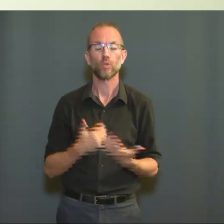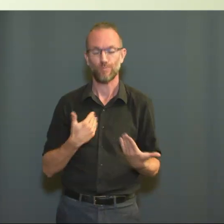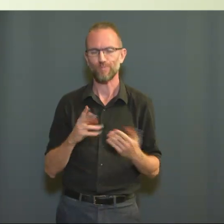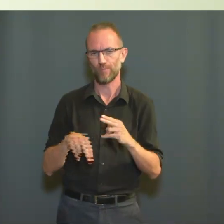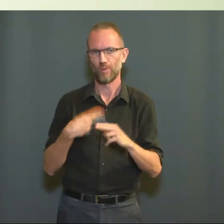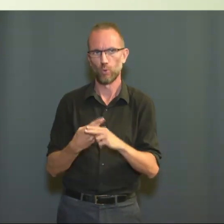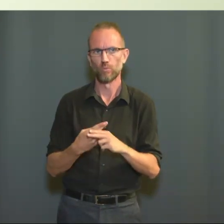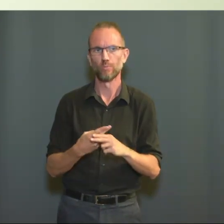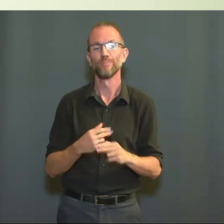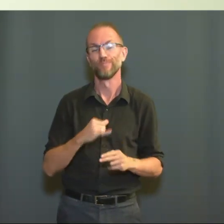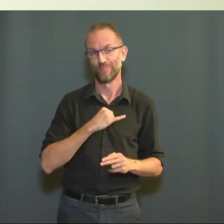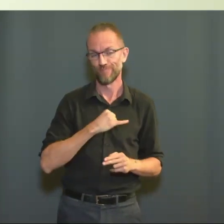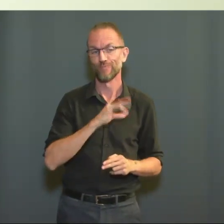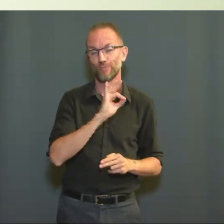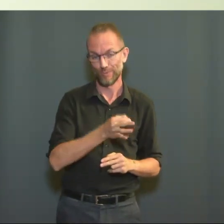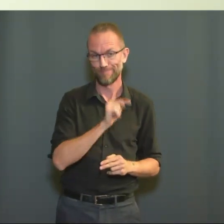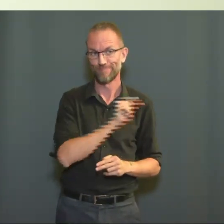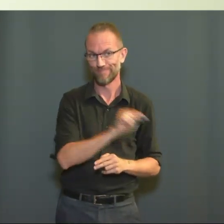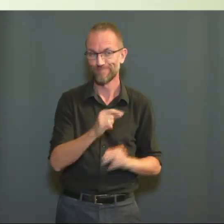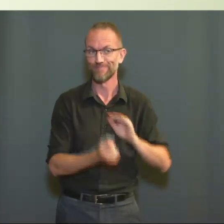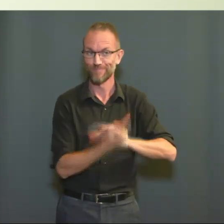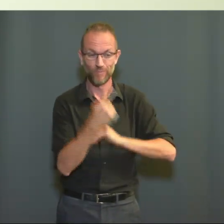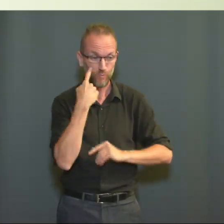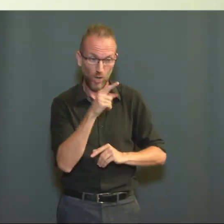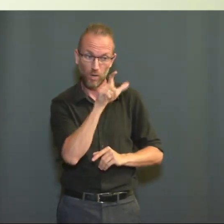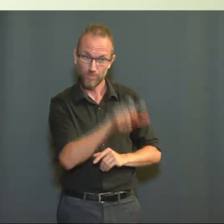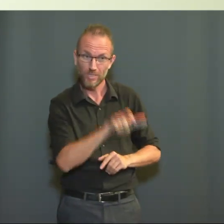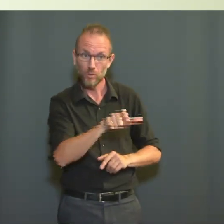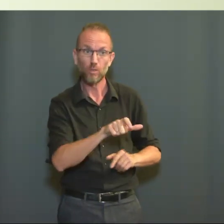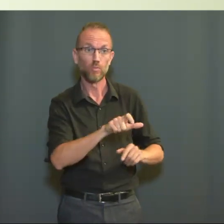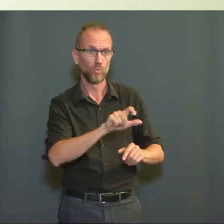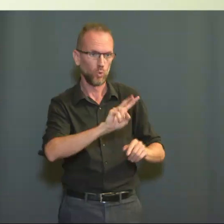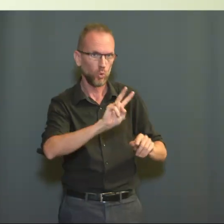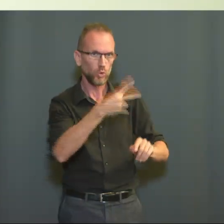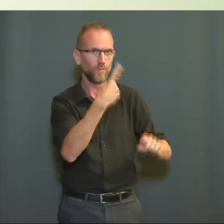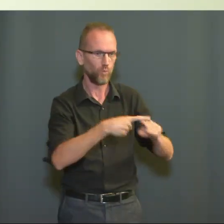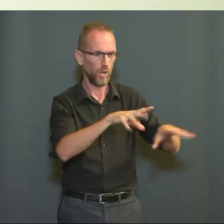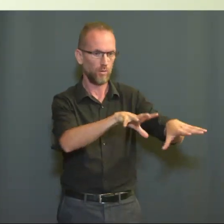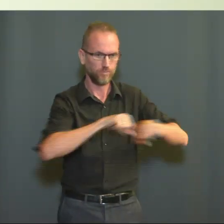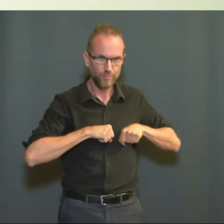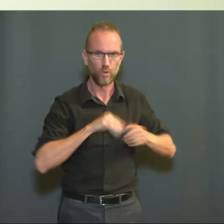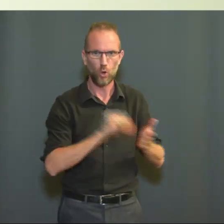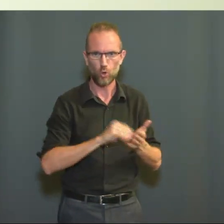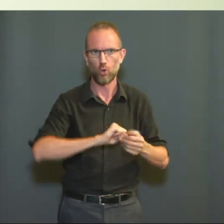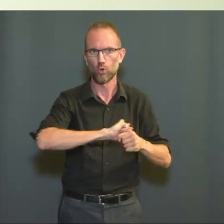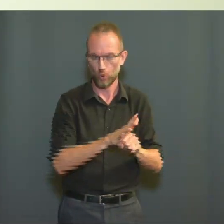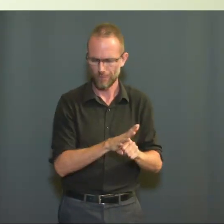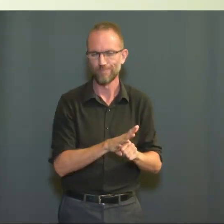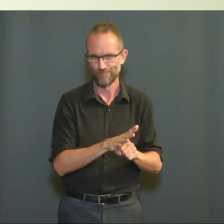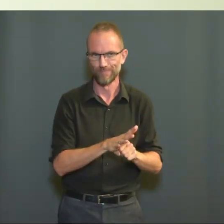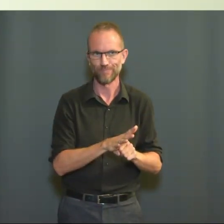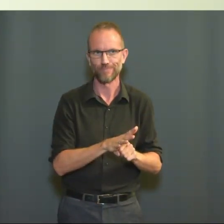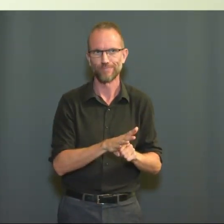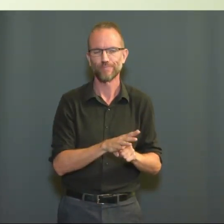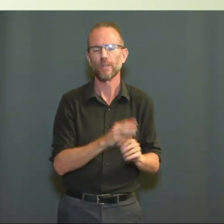réinfection qui ont été démontrés, mais ils sont extrêmement peu nombreux. Dans les cas démontrés, les patients étaient